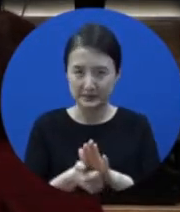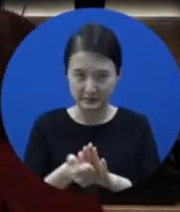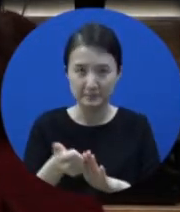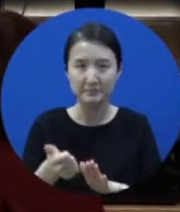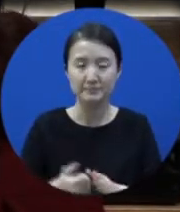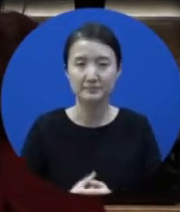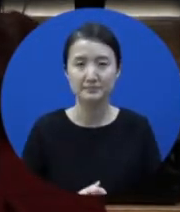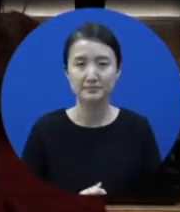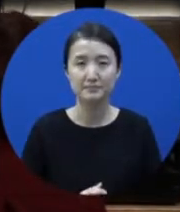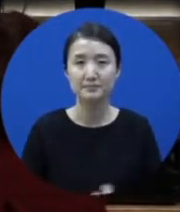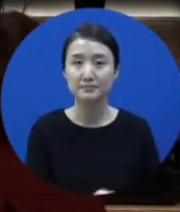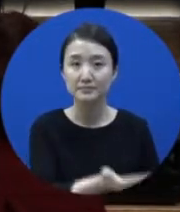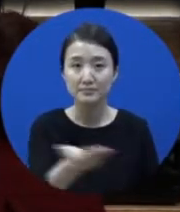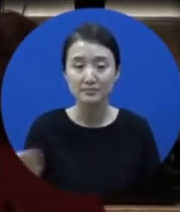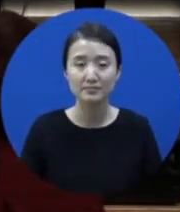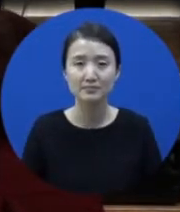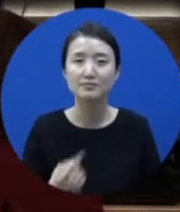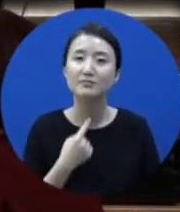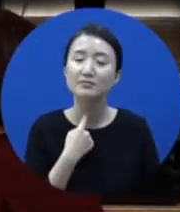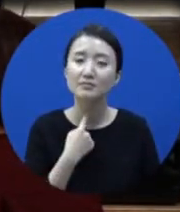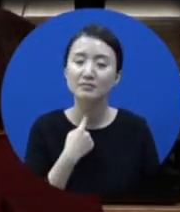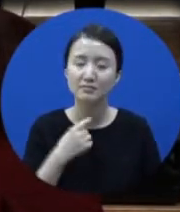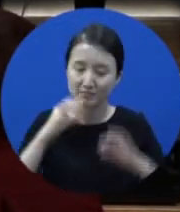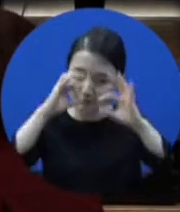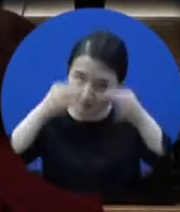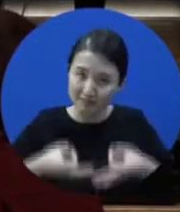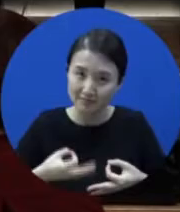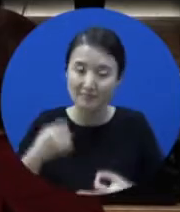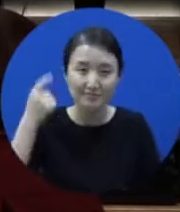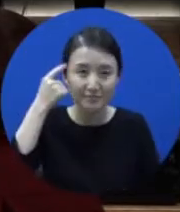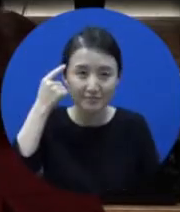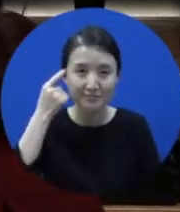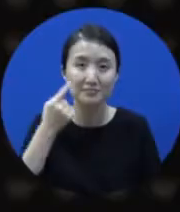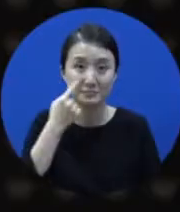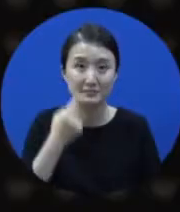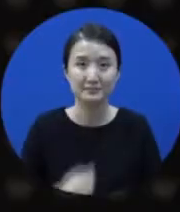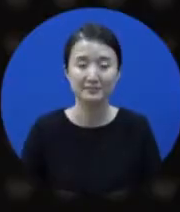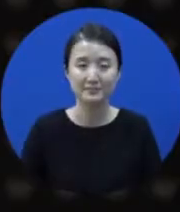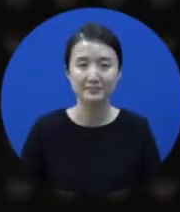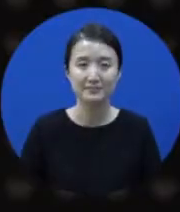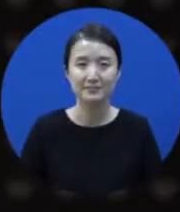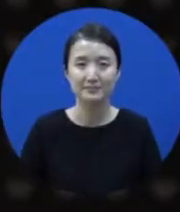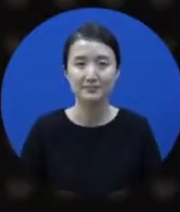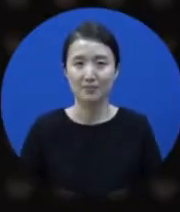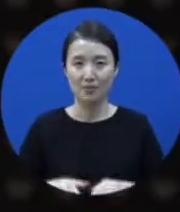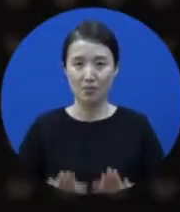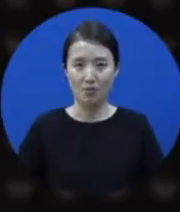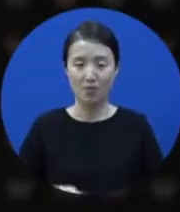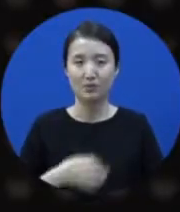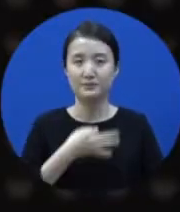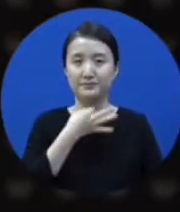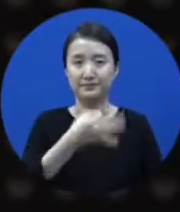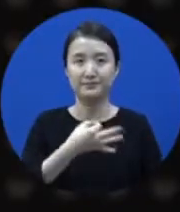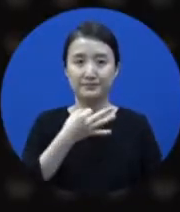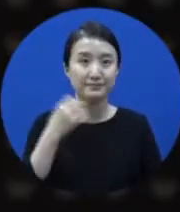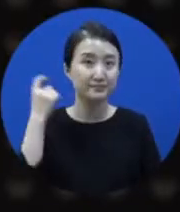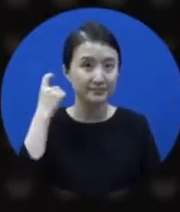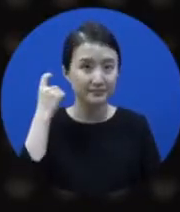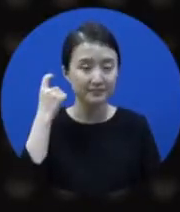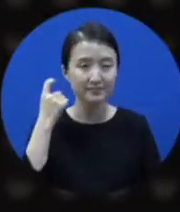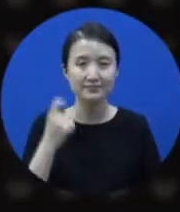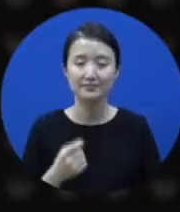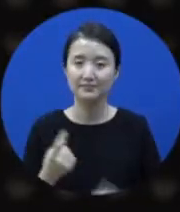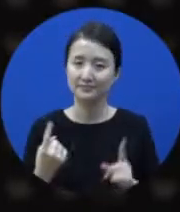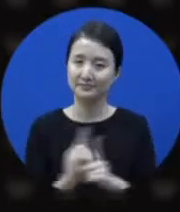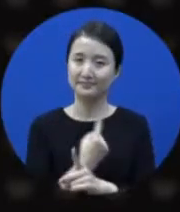가져보십시오. 여러분들의 목소리가 어떤지 한번 좀 생각을 한번 해보세요. 그래서 오늘은 목소리로 어필하라라는